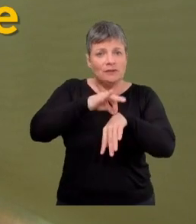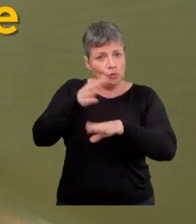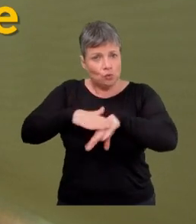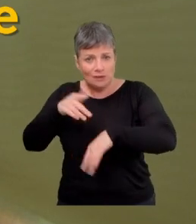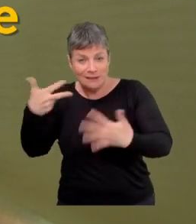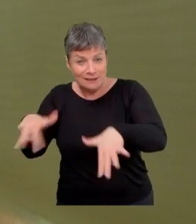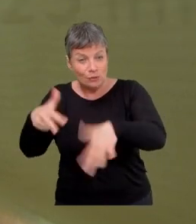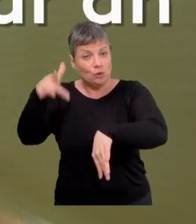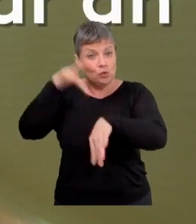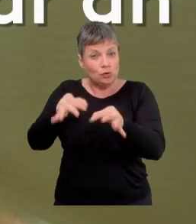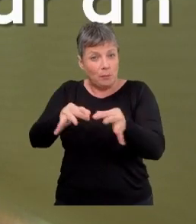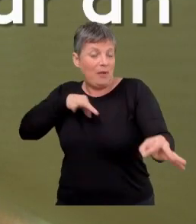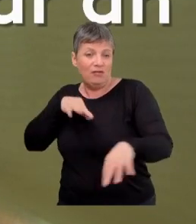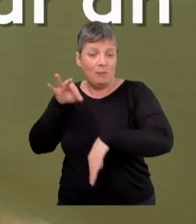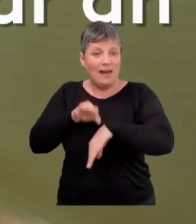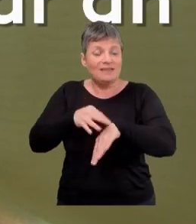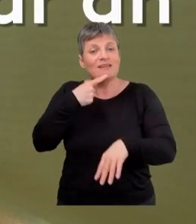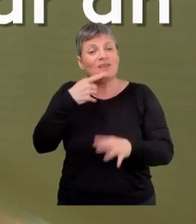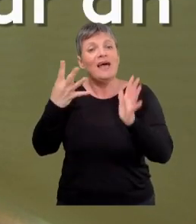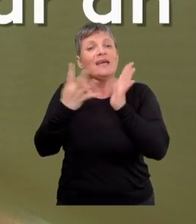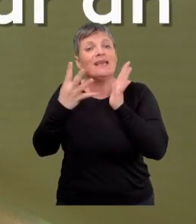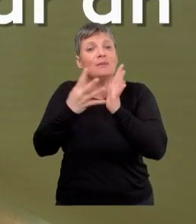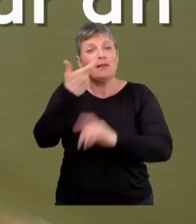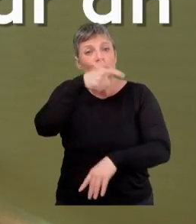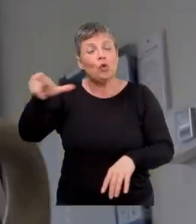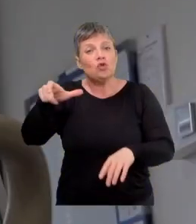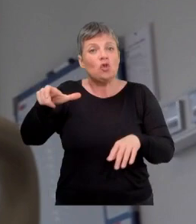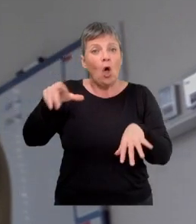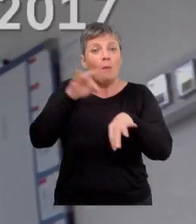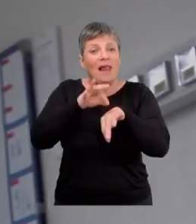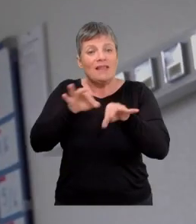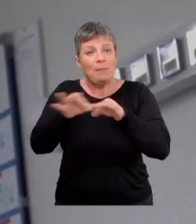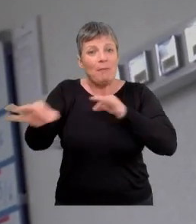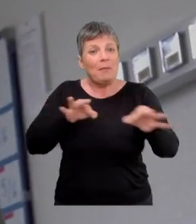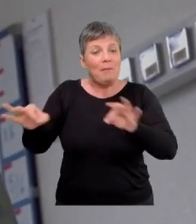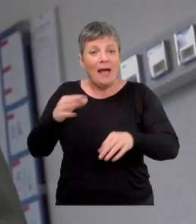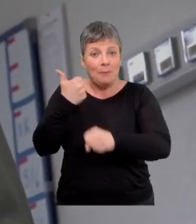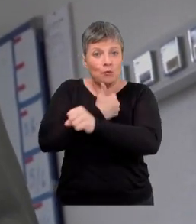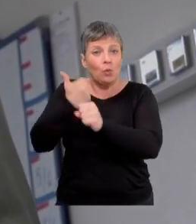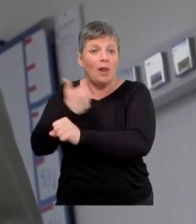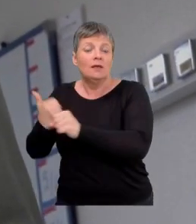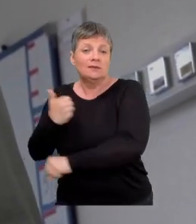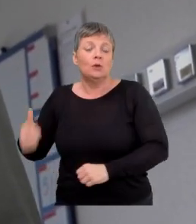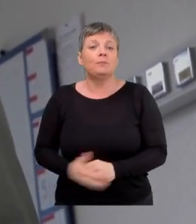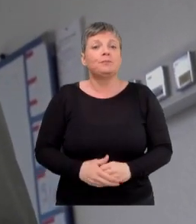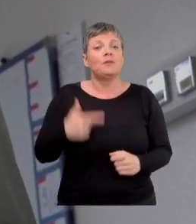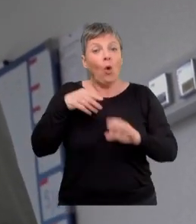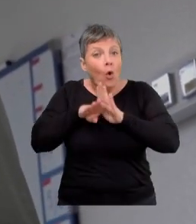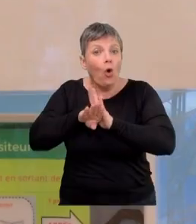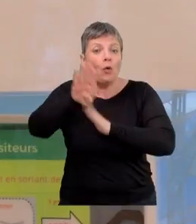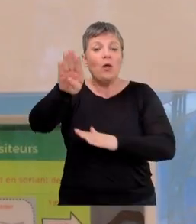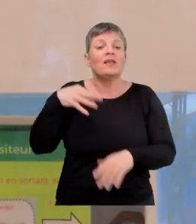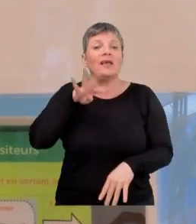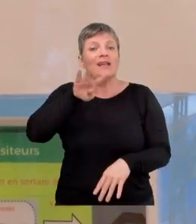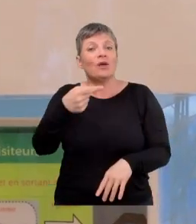nosocomiale, soit 4200 infections par an. Il s'agit d'une augmentation de plus de 14% par rapport à la période